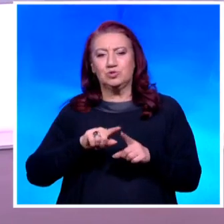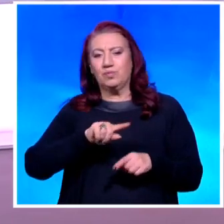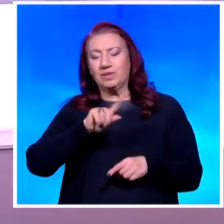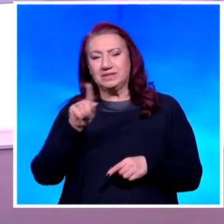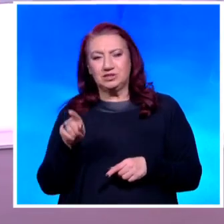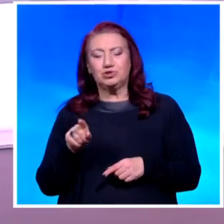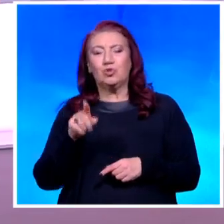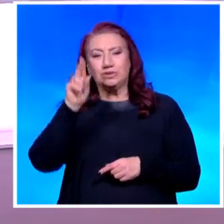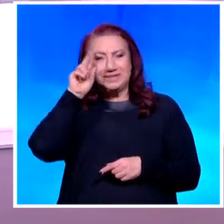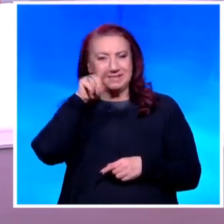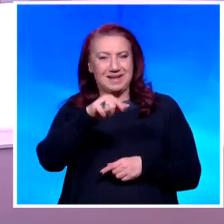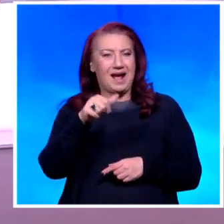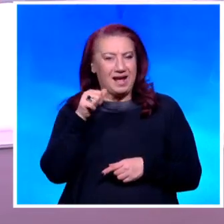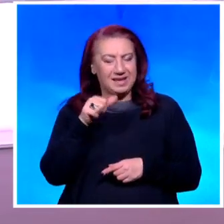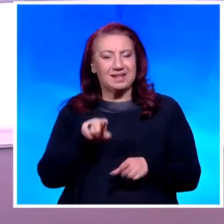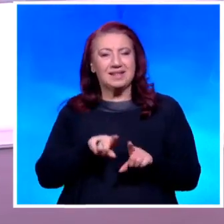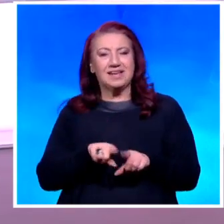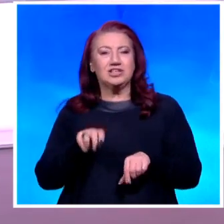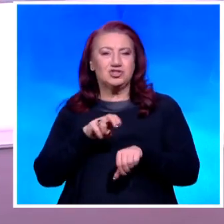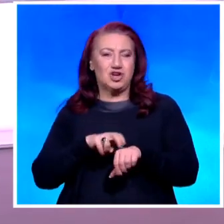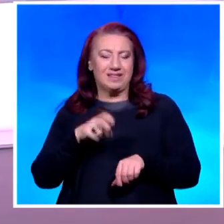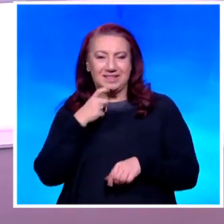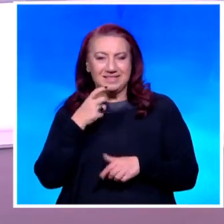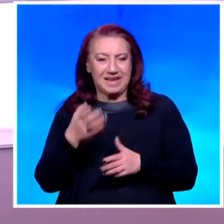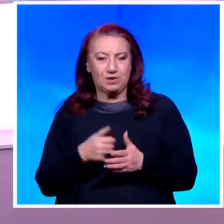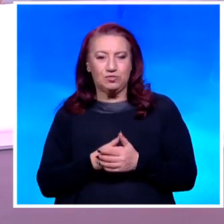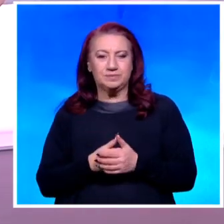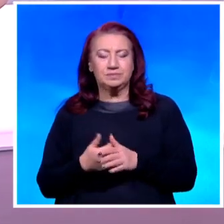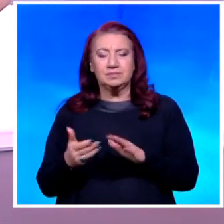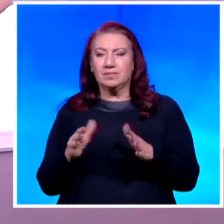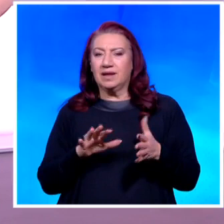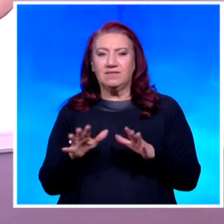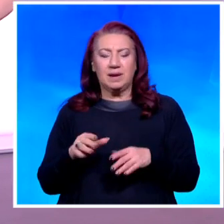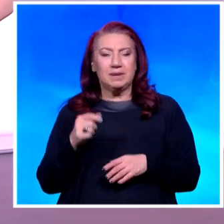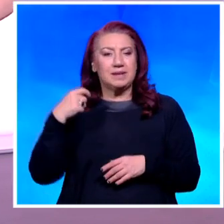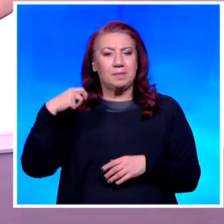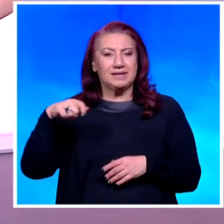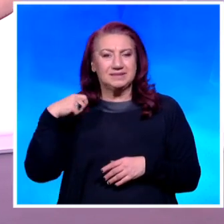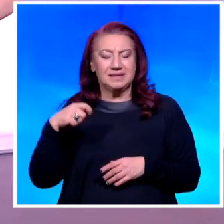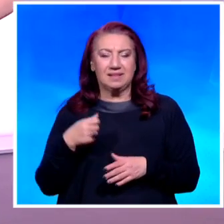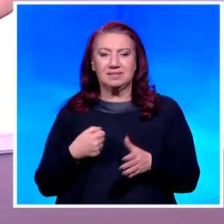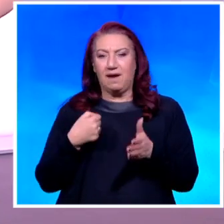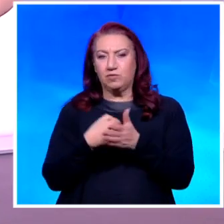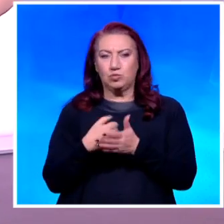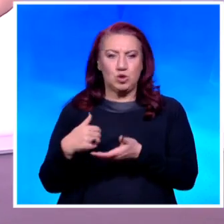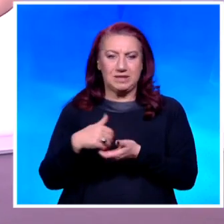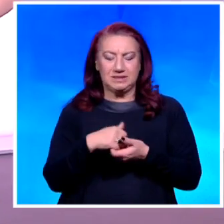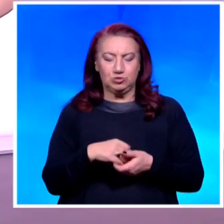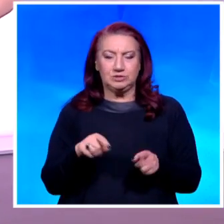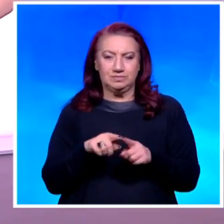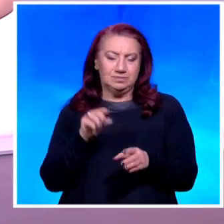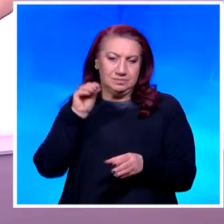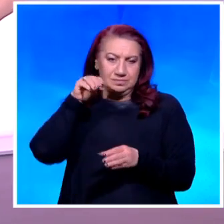на Ангел Рени. Временният президент на Българският футболен съюз Михаил Касабов се впуска в битката за ръководител на